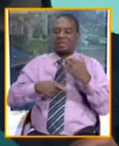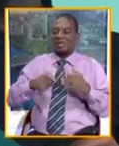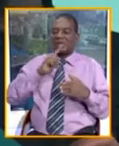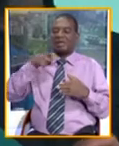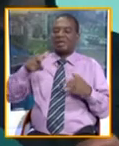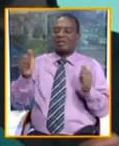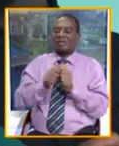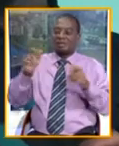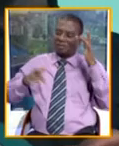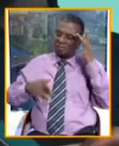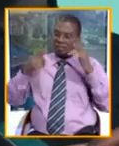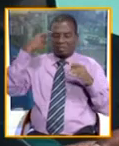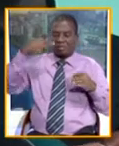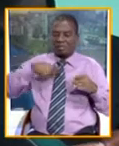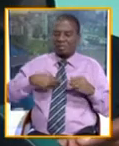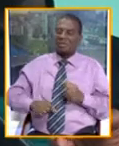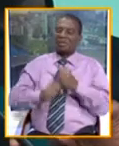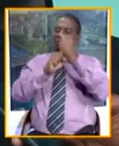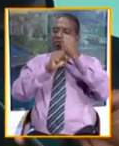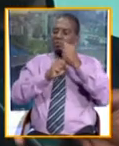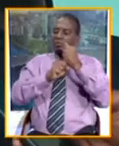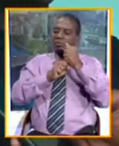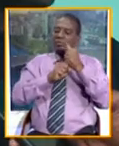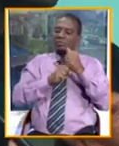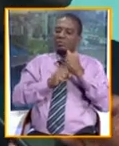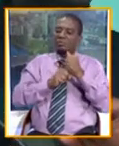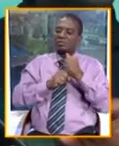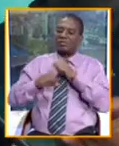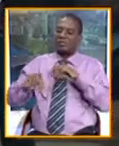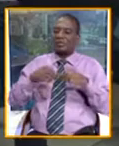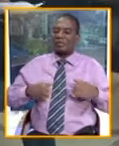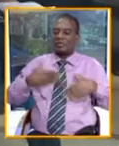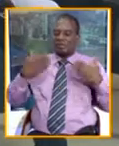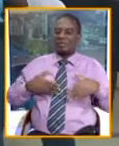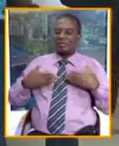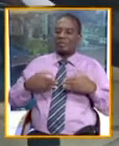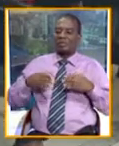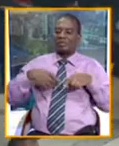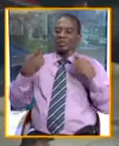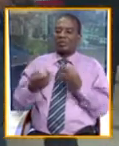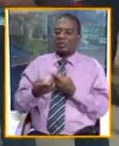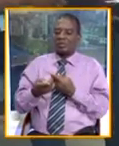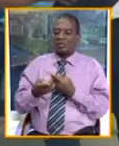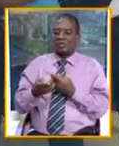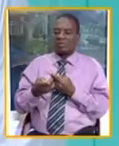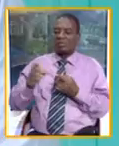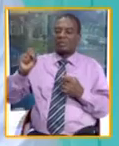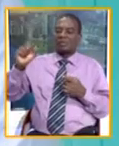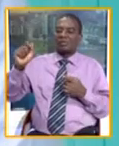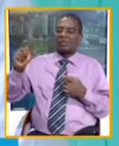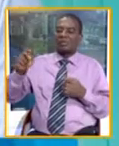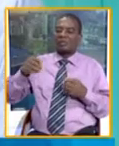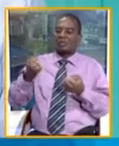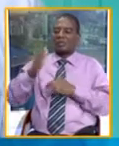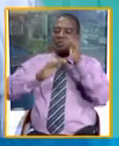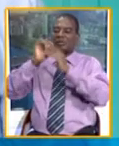avec les malades, pour moi, c'est les soutenir. Et, voilà, ça me fait énormément plaisir. La Fondation Salomon Kalou entend construire bientôt un